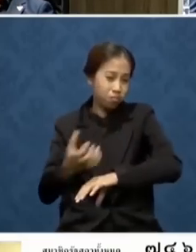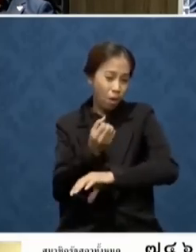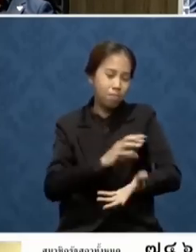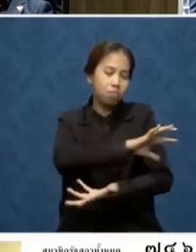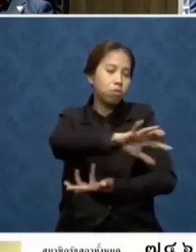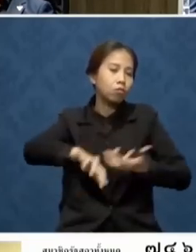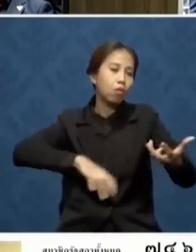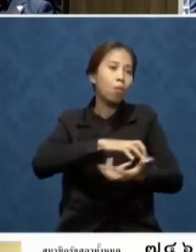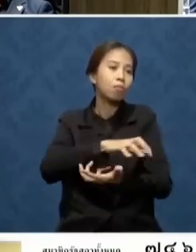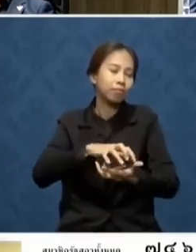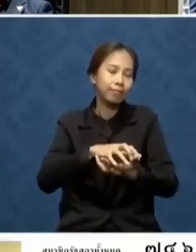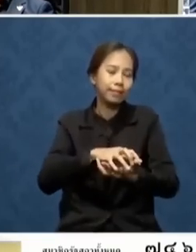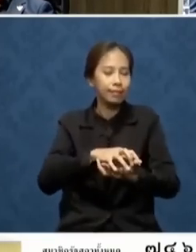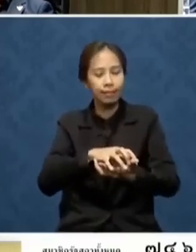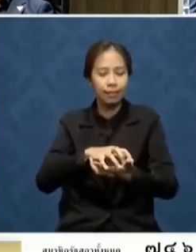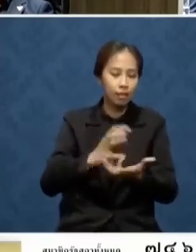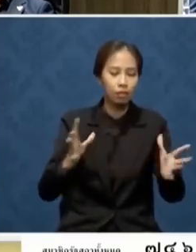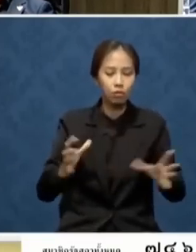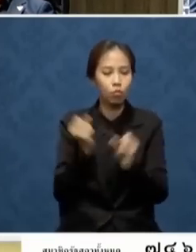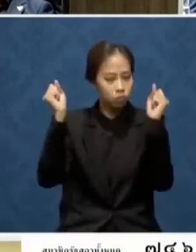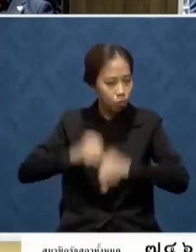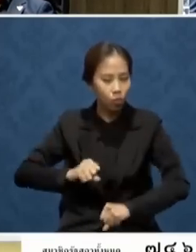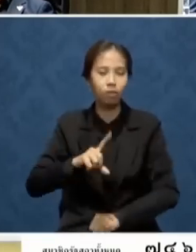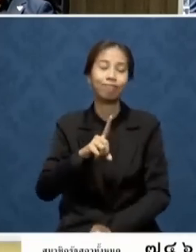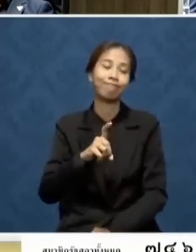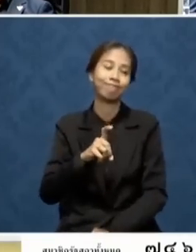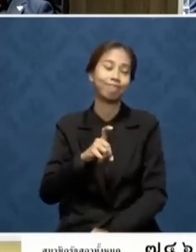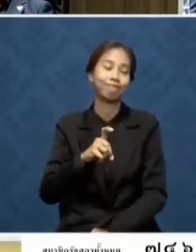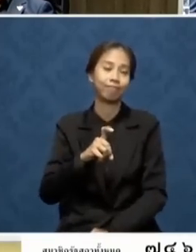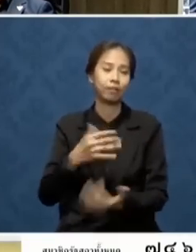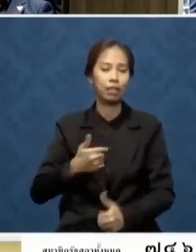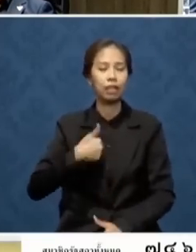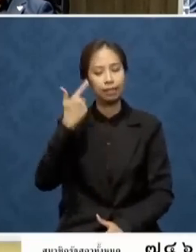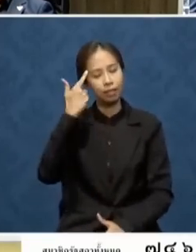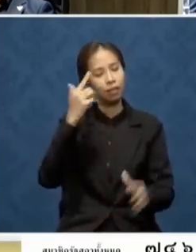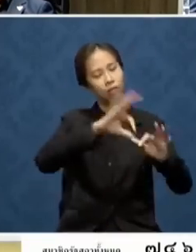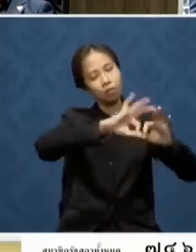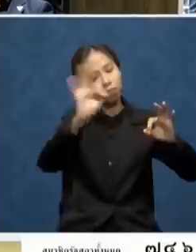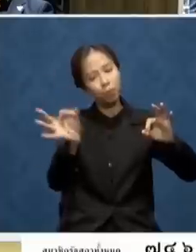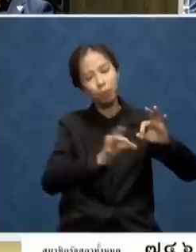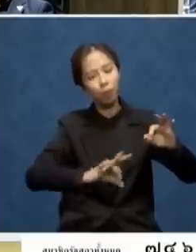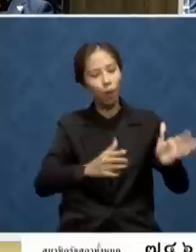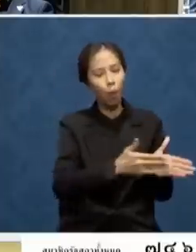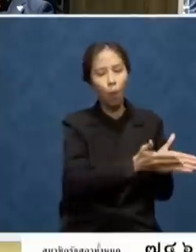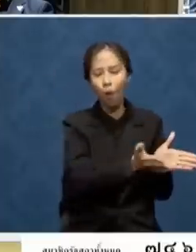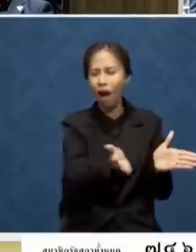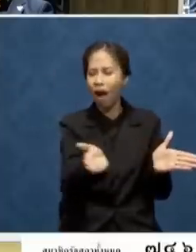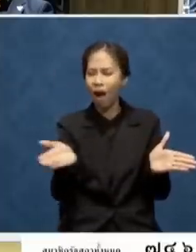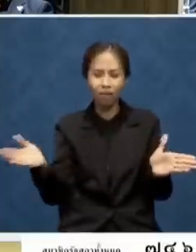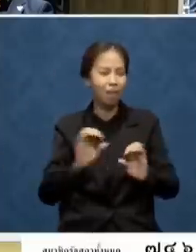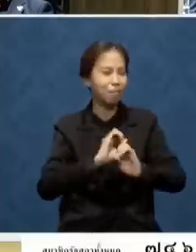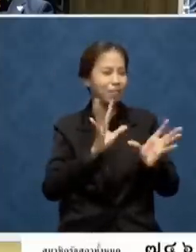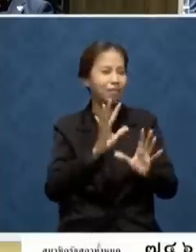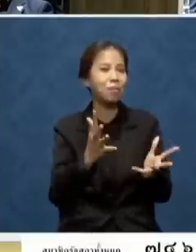เลยสุดท้ายเลยหหาข้อตกลงสิ้นสุดไม่ได้เลยสักอย่างก็เลยต้องเขียนให้มันลอยให้มันกว้างเอาไว้เพื่อให้